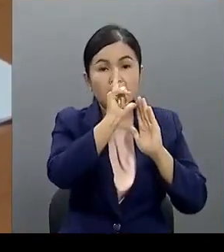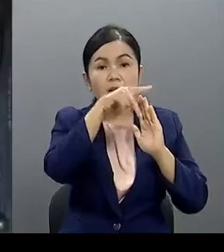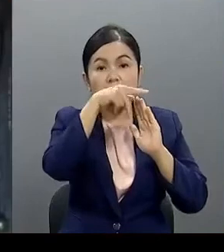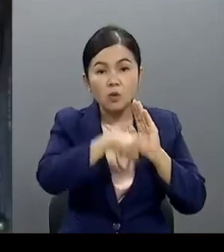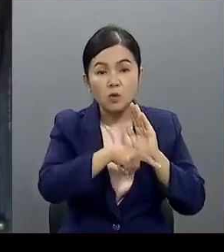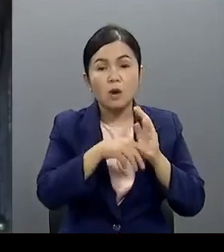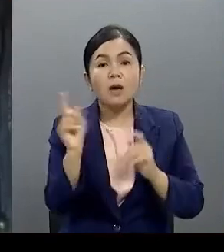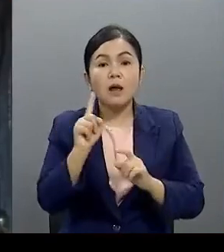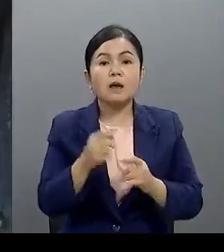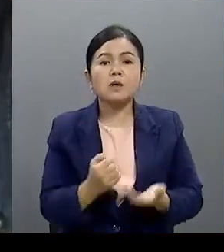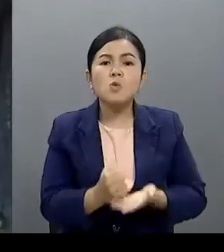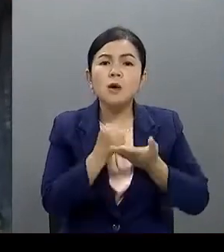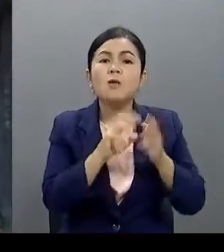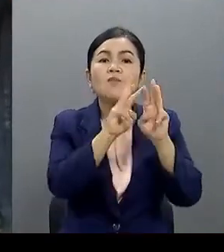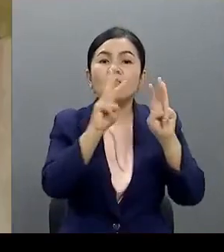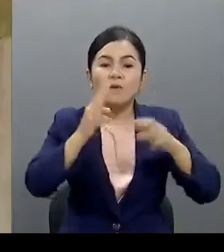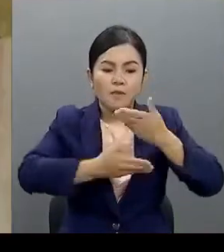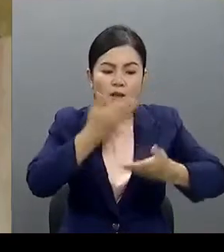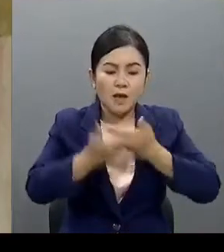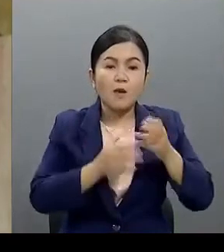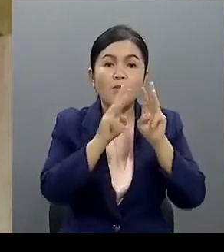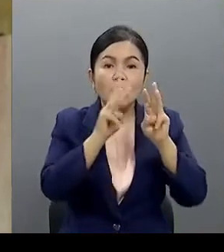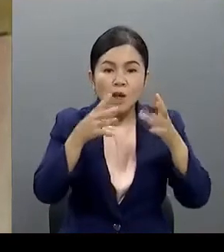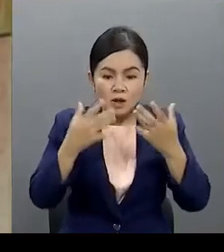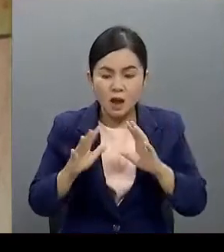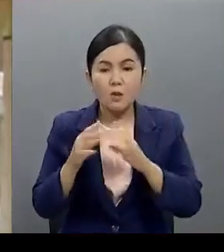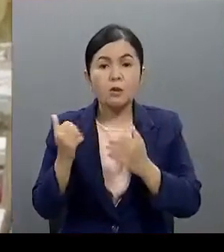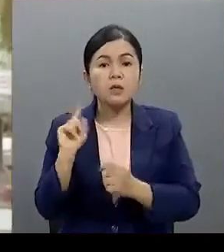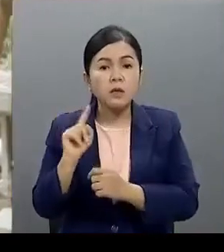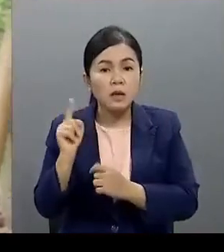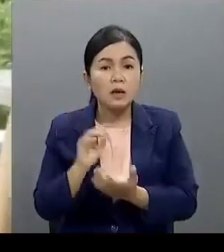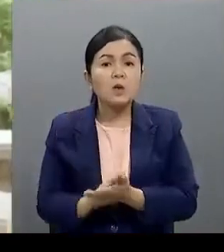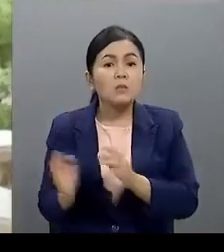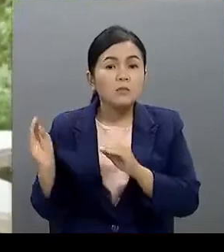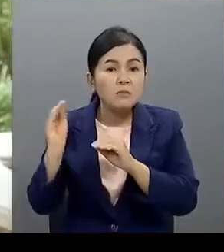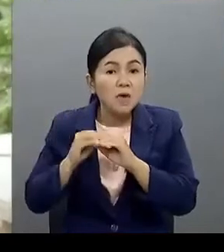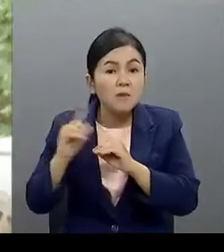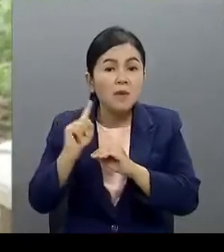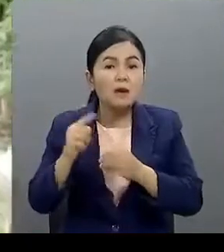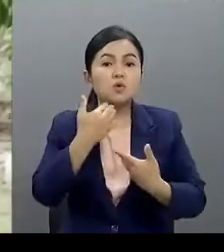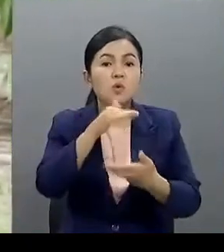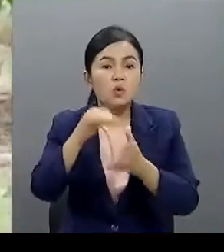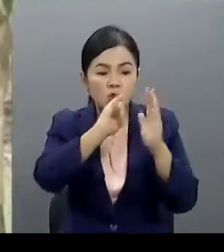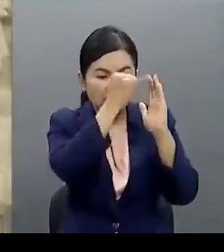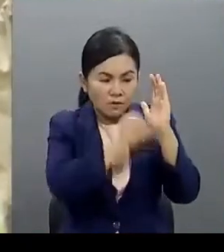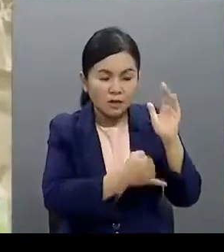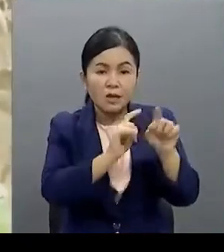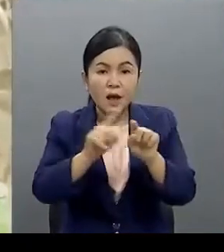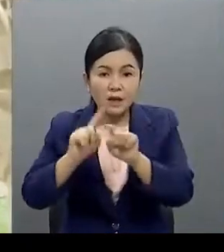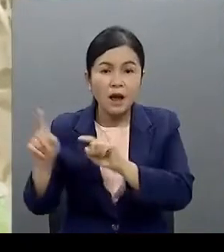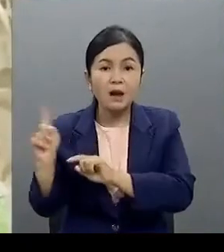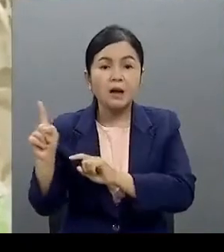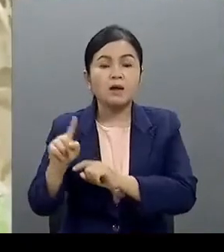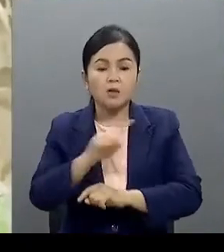แล้วล่าสุดได้ทำโครงการกระจายผลผลิตมะม่วงไปยังจังหวัดต่างๆโดยสนับสนุนค่าบริหารจัดการ